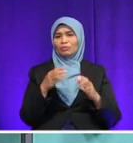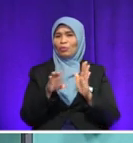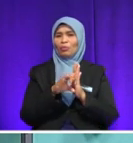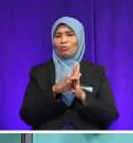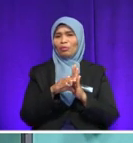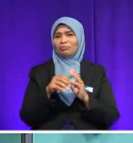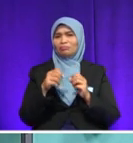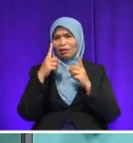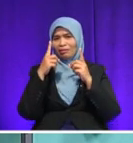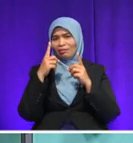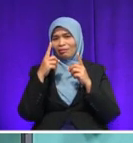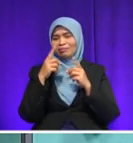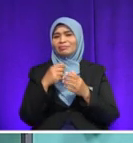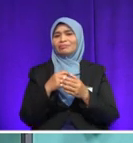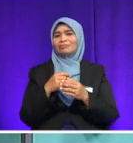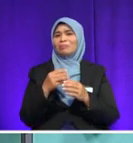pendek